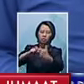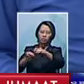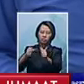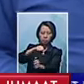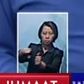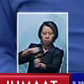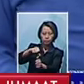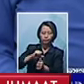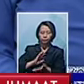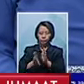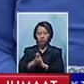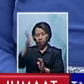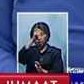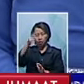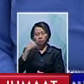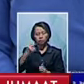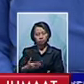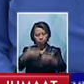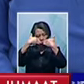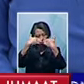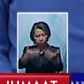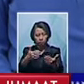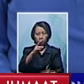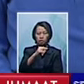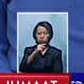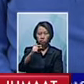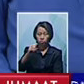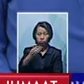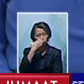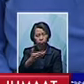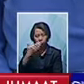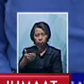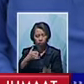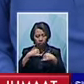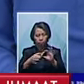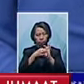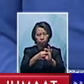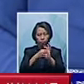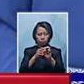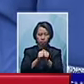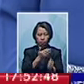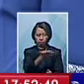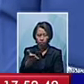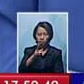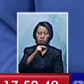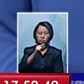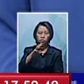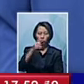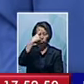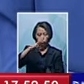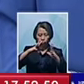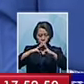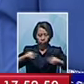Sehubungan ini, kerajaan sentiasa menghargai peranan NGO-JO dan akan terus bekerjasama dengan mereka dalam